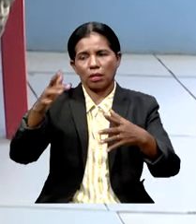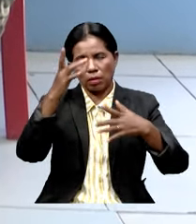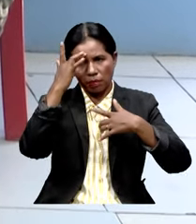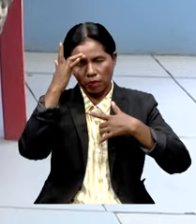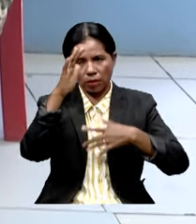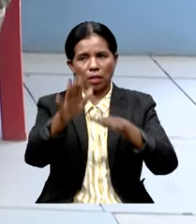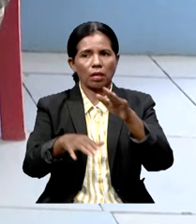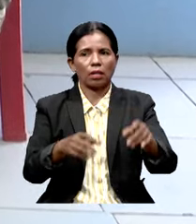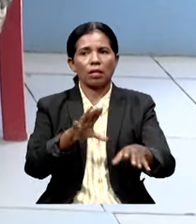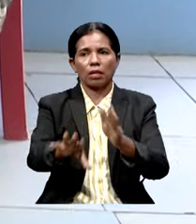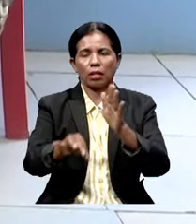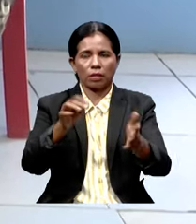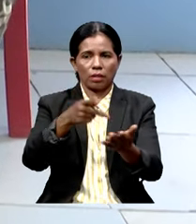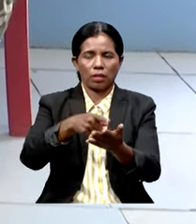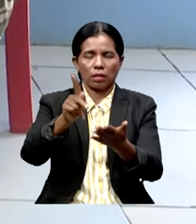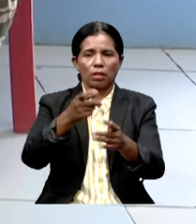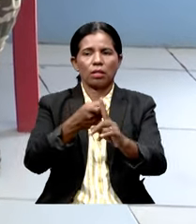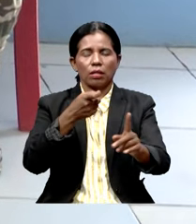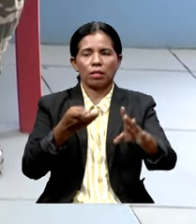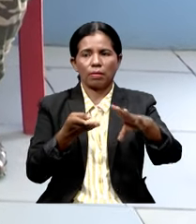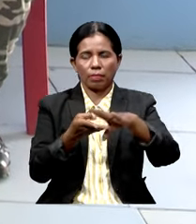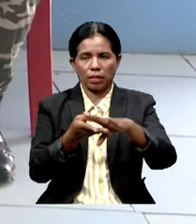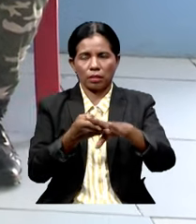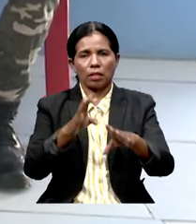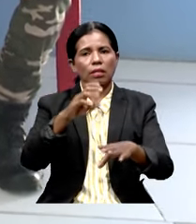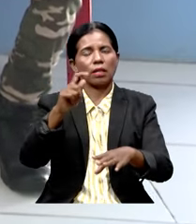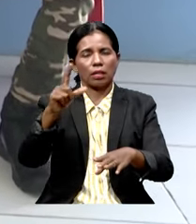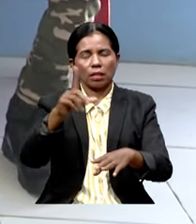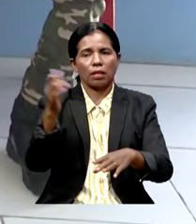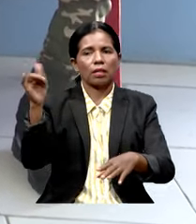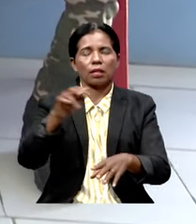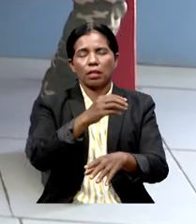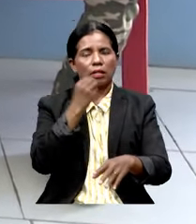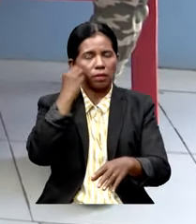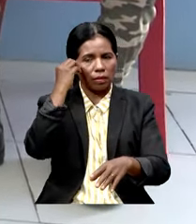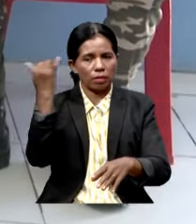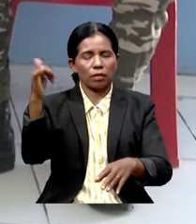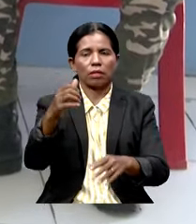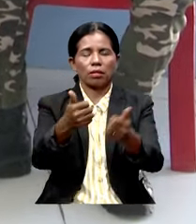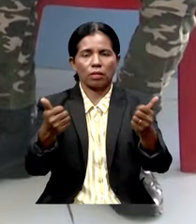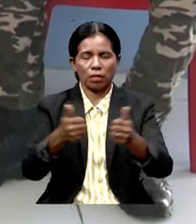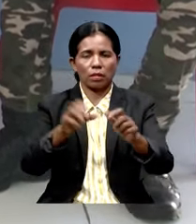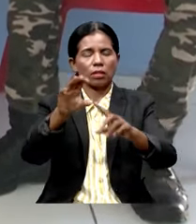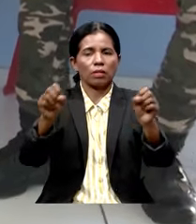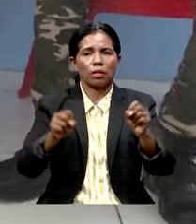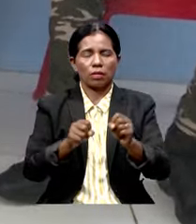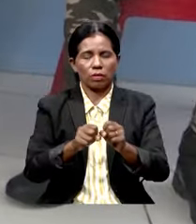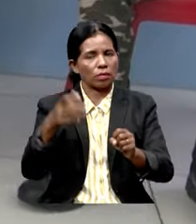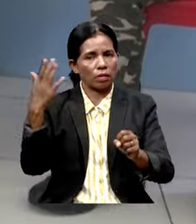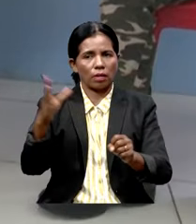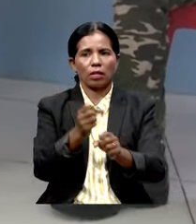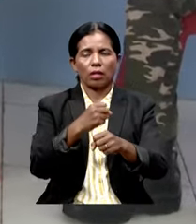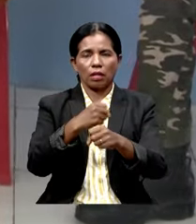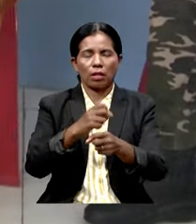solaula diak, hetang ona pagamento husi BNCTL ya ididek ngehela fating tamba durante ne autoridad lokal ya suku refere